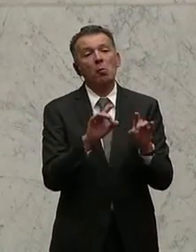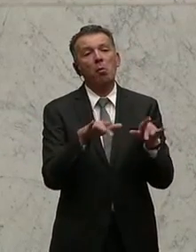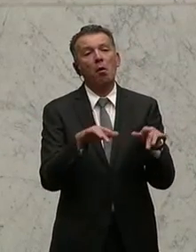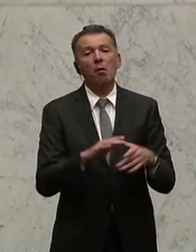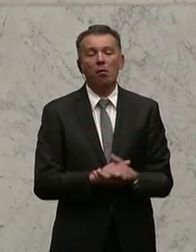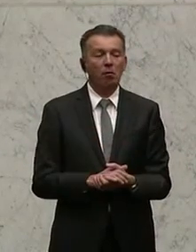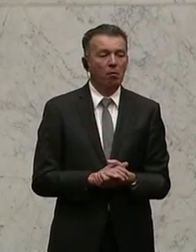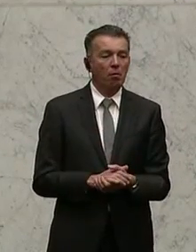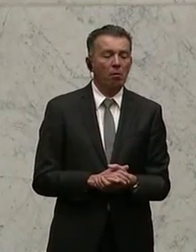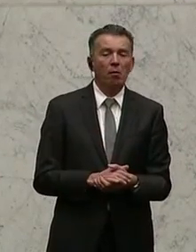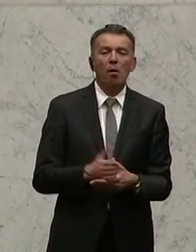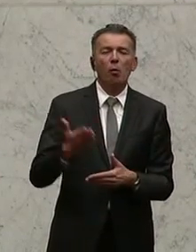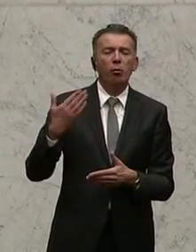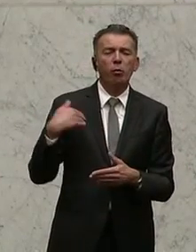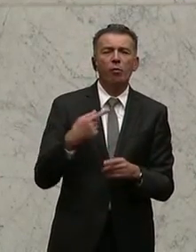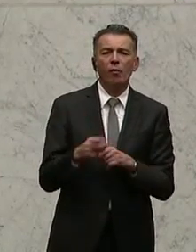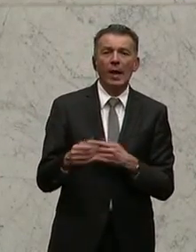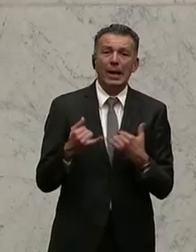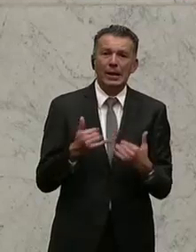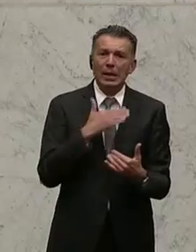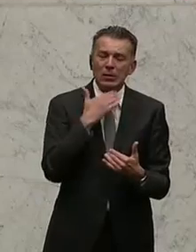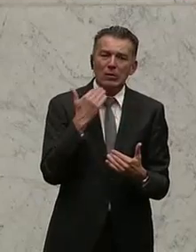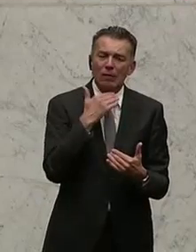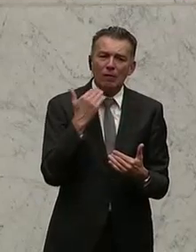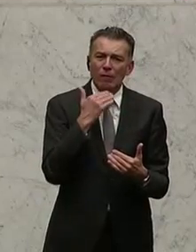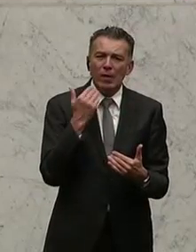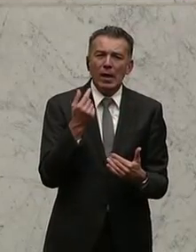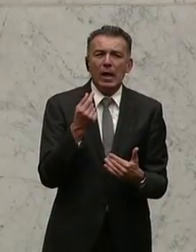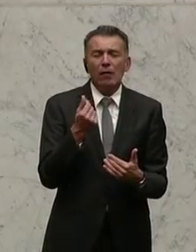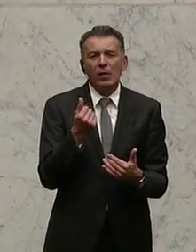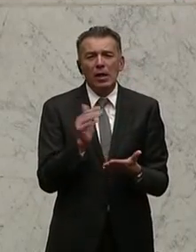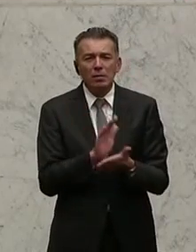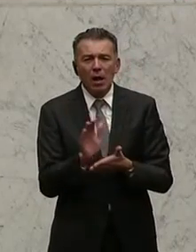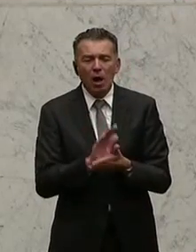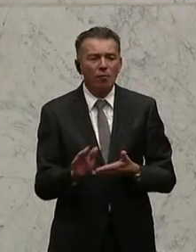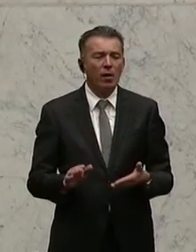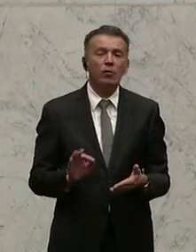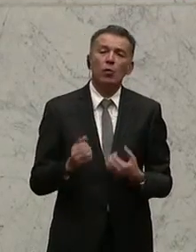der Vergangenheit erfordern nun erheblichen finanziellen Aufwand, um die Sicherung